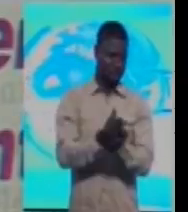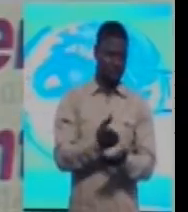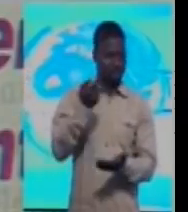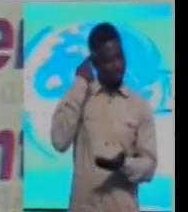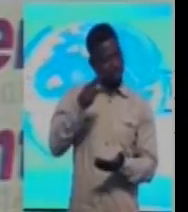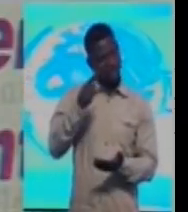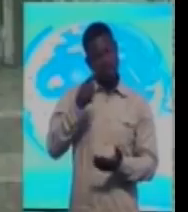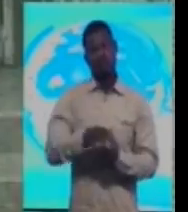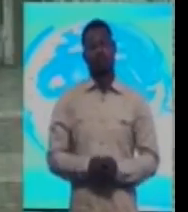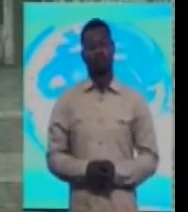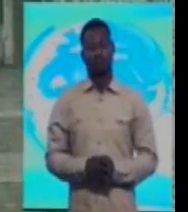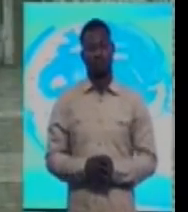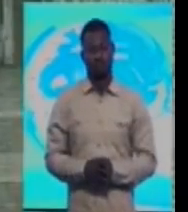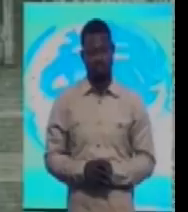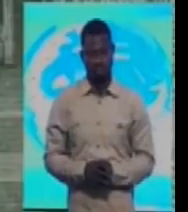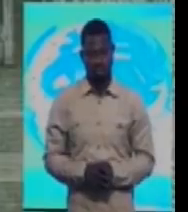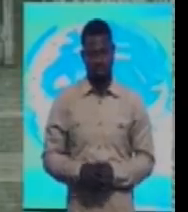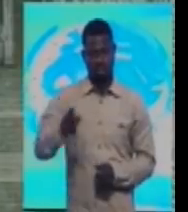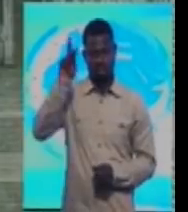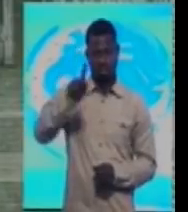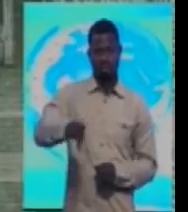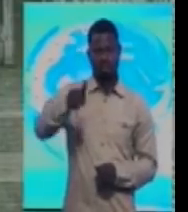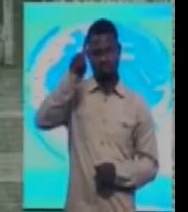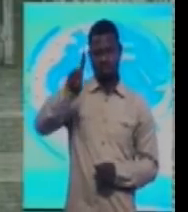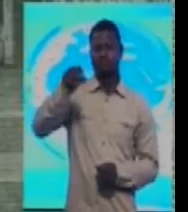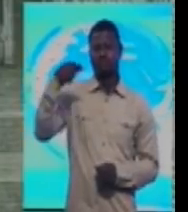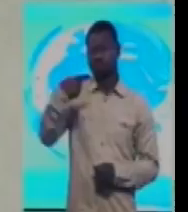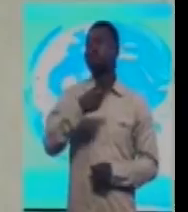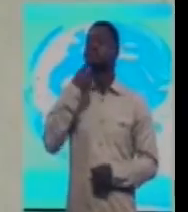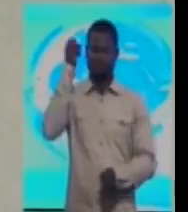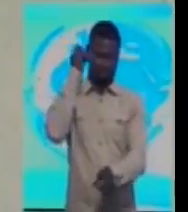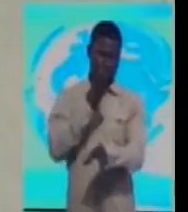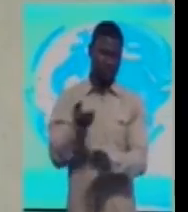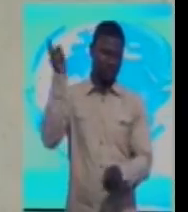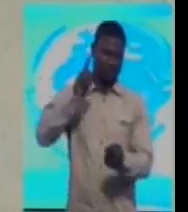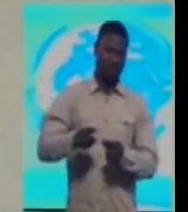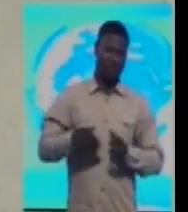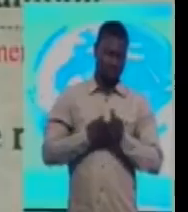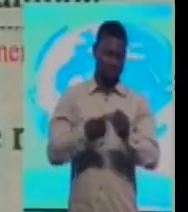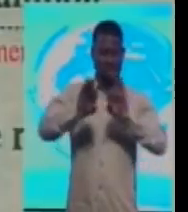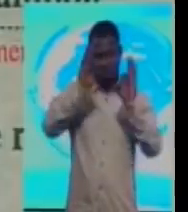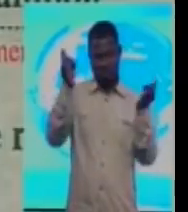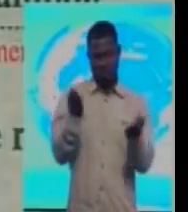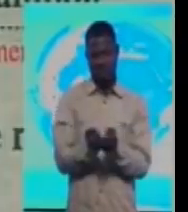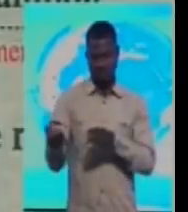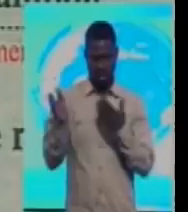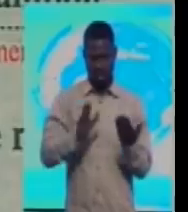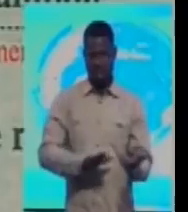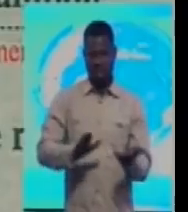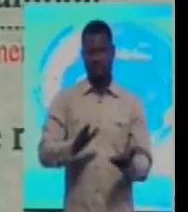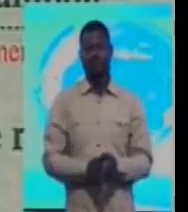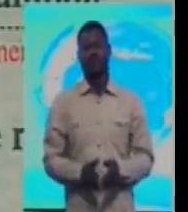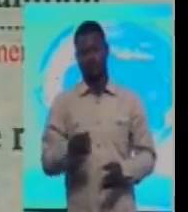Le Quotidien. Le PDG rassure de son engagement à accompagner les familles des victimes. L'Observateur,